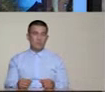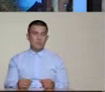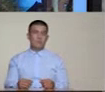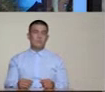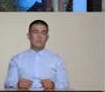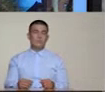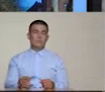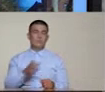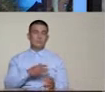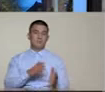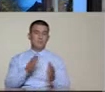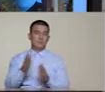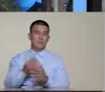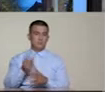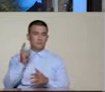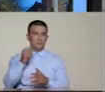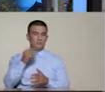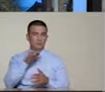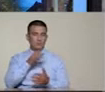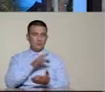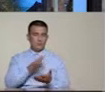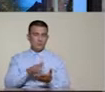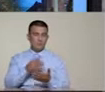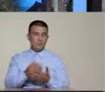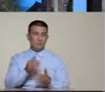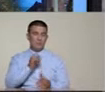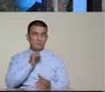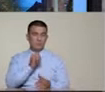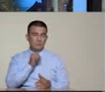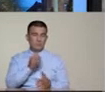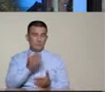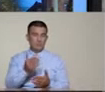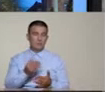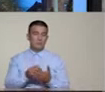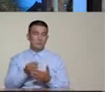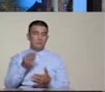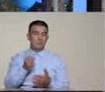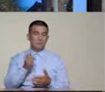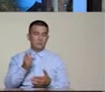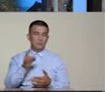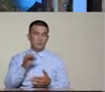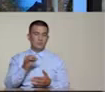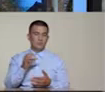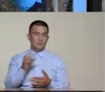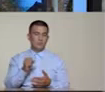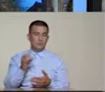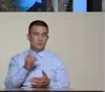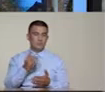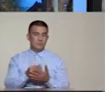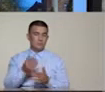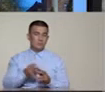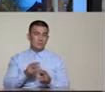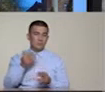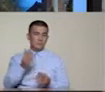Keyingi eng qadimgi shaharlardan bular Qarshi va Shahrisabz shaharlari hisoblanar ekan. Albatta ularning yoshi